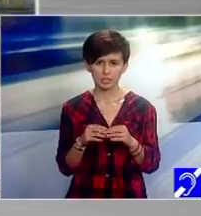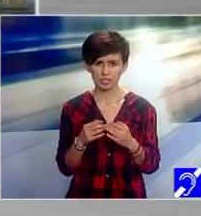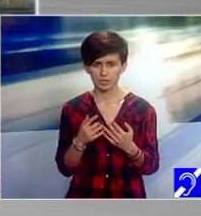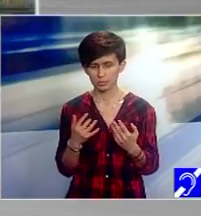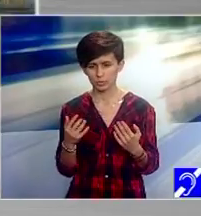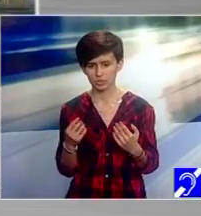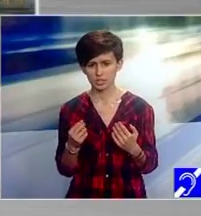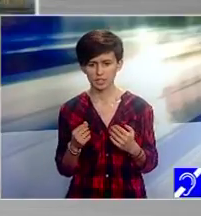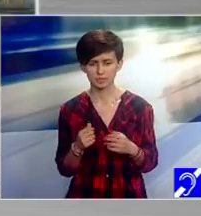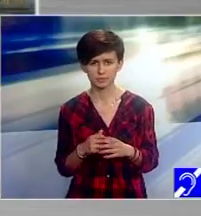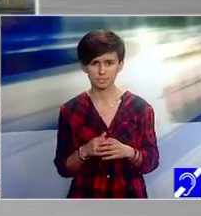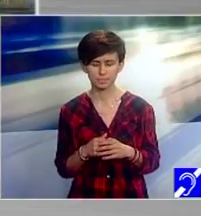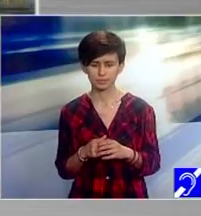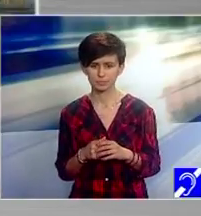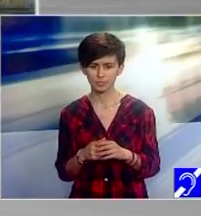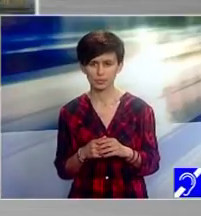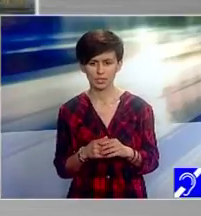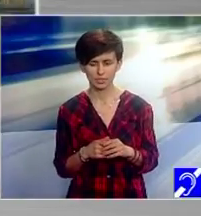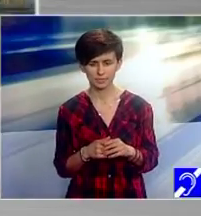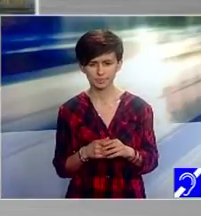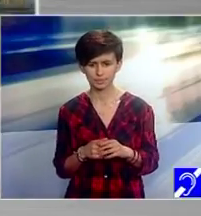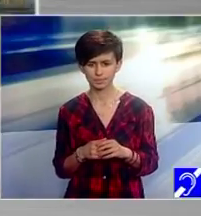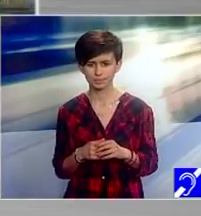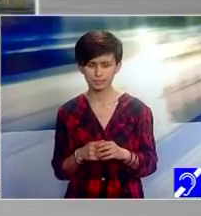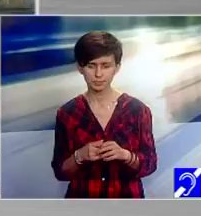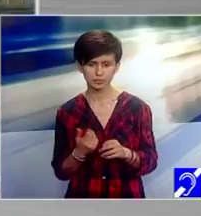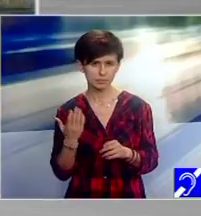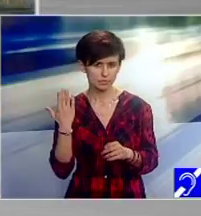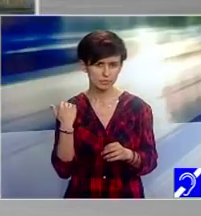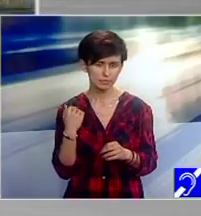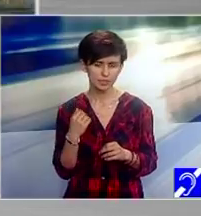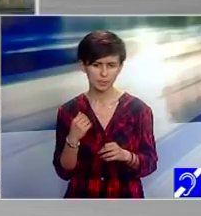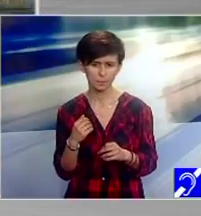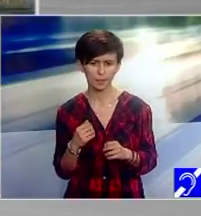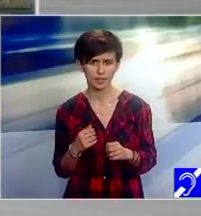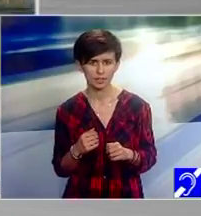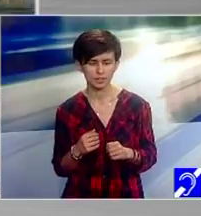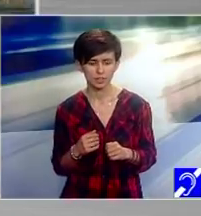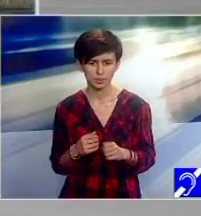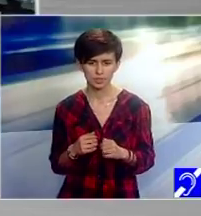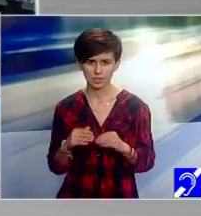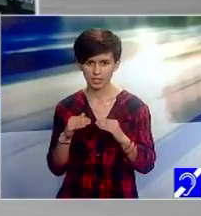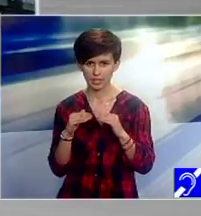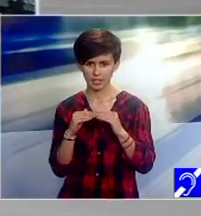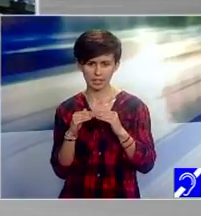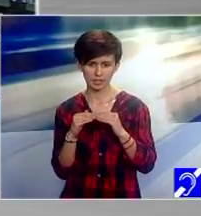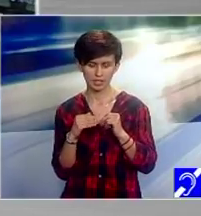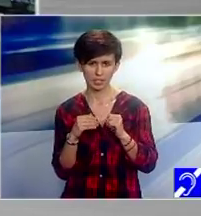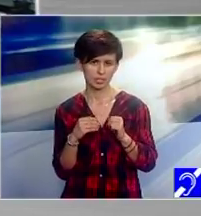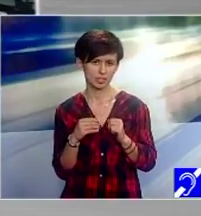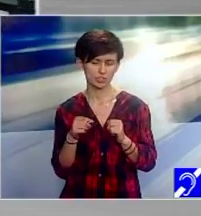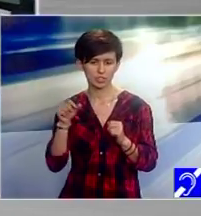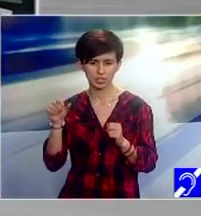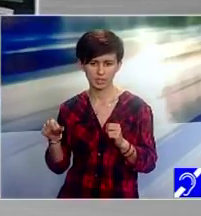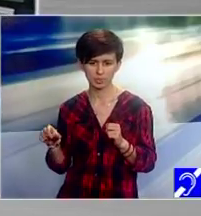cel din locul 1 și cel de și Cristian, locul 2, a fost între ei remiză și cel de pe locul